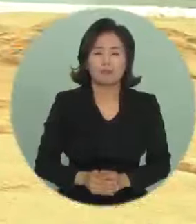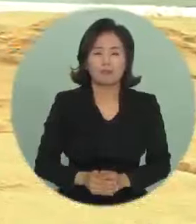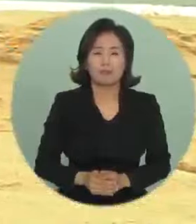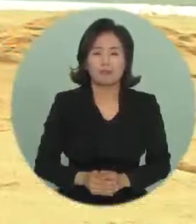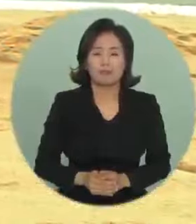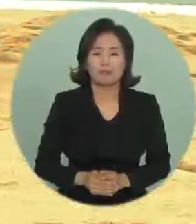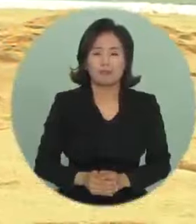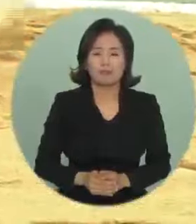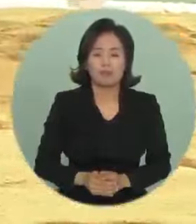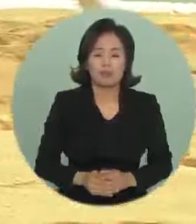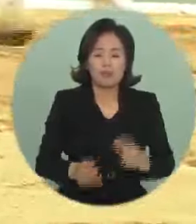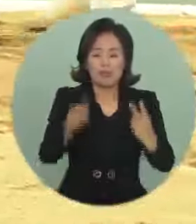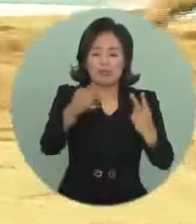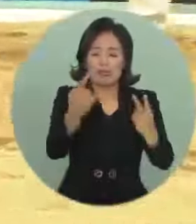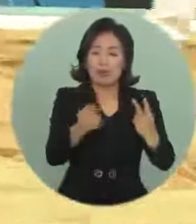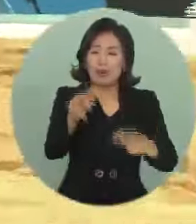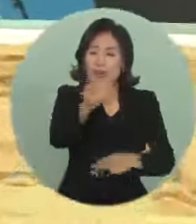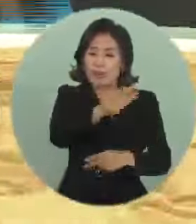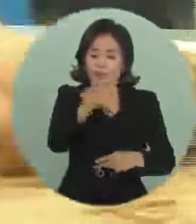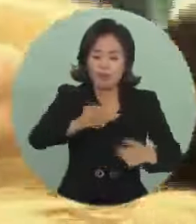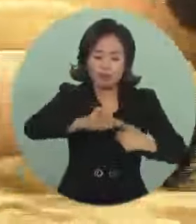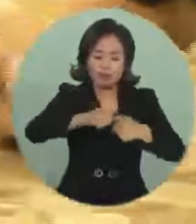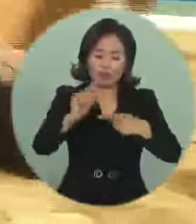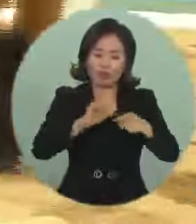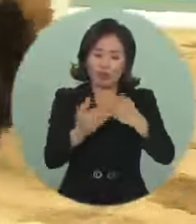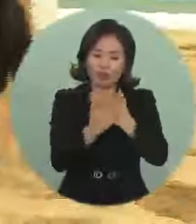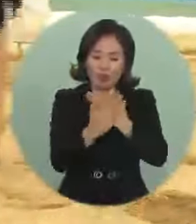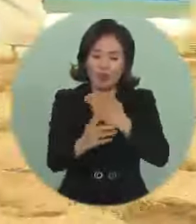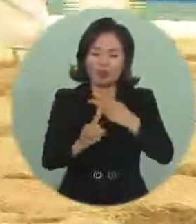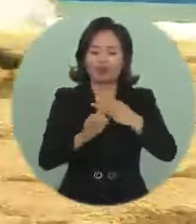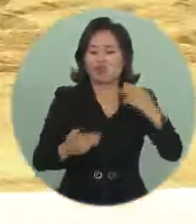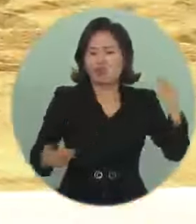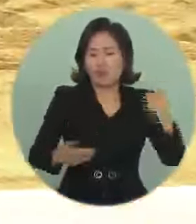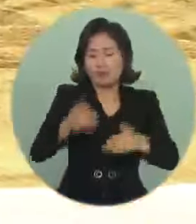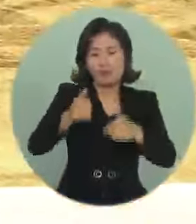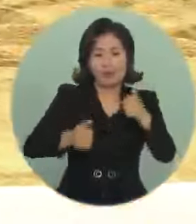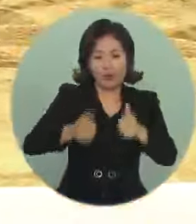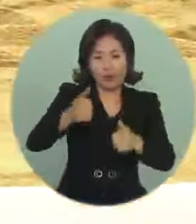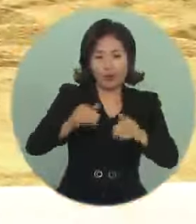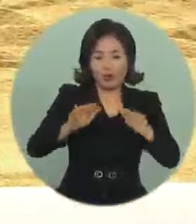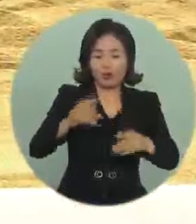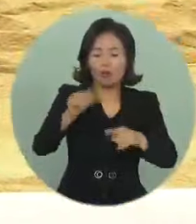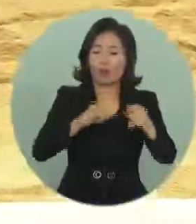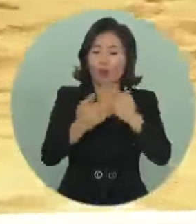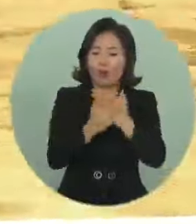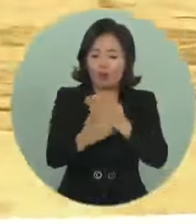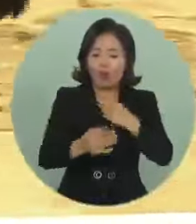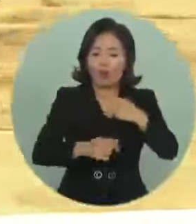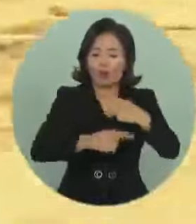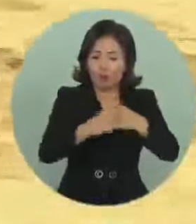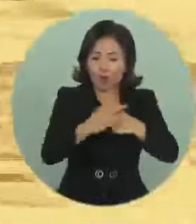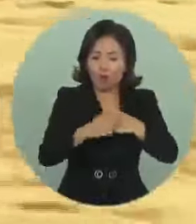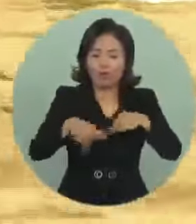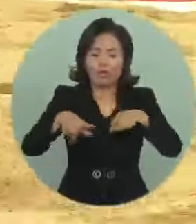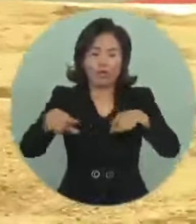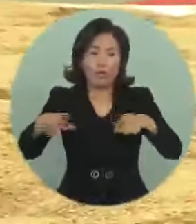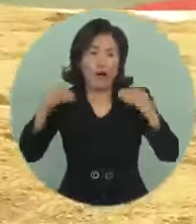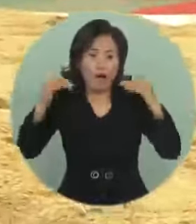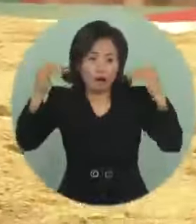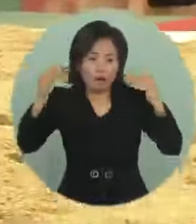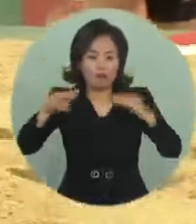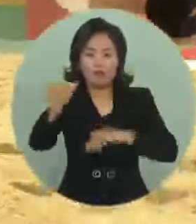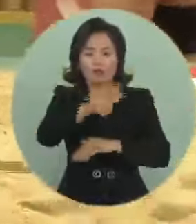제 2회 전국장사 시름 대회 중등부 경기입니다 이번 대회에는 초등부부터 일반부까지